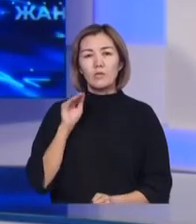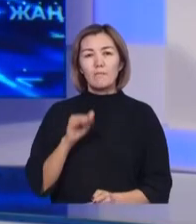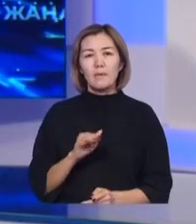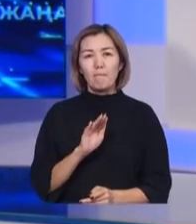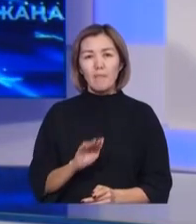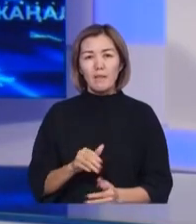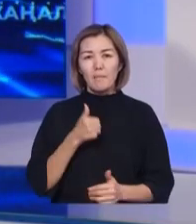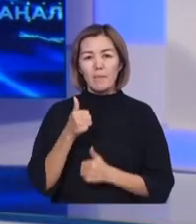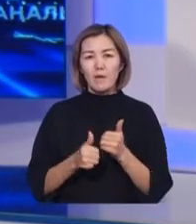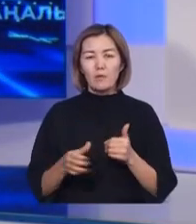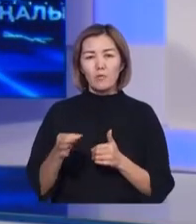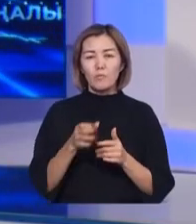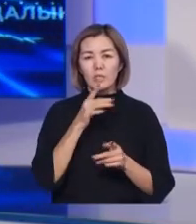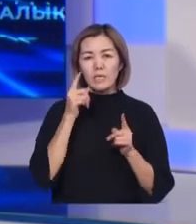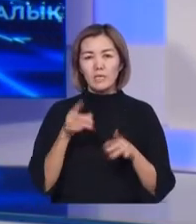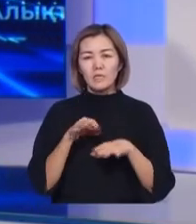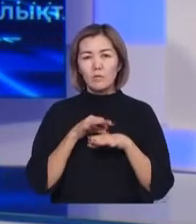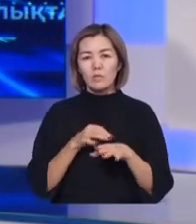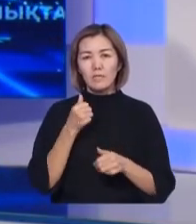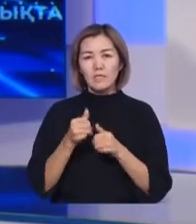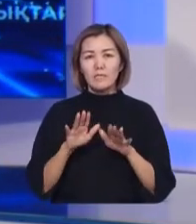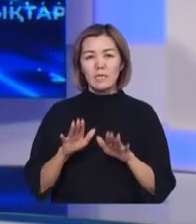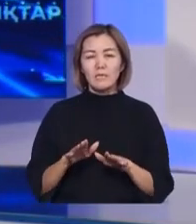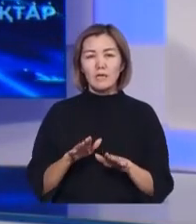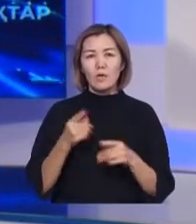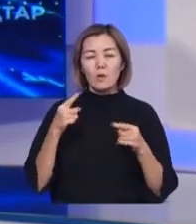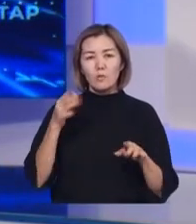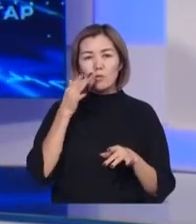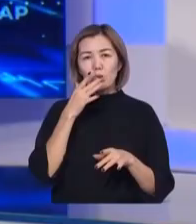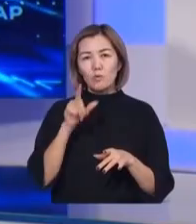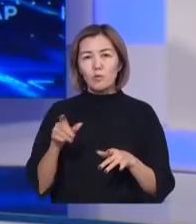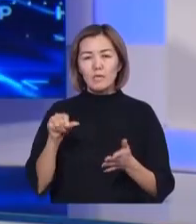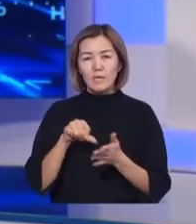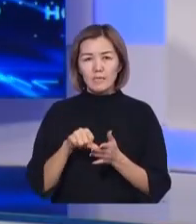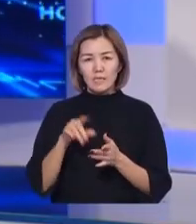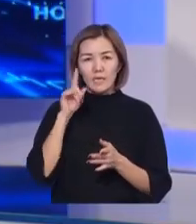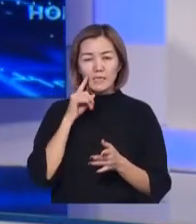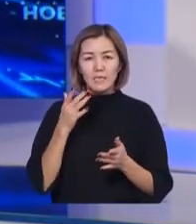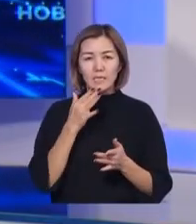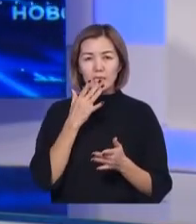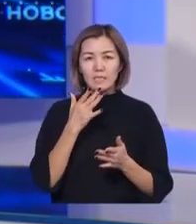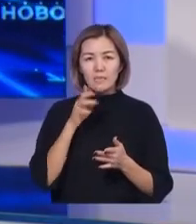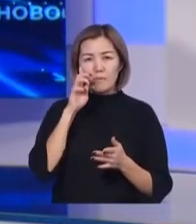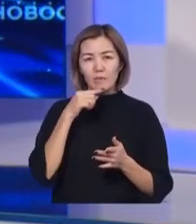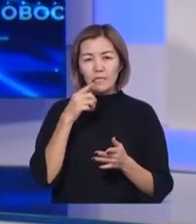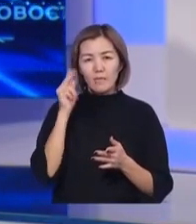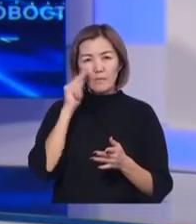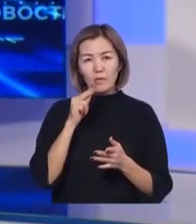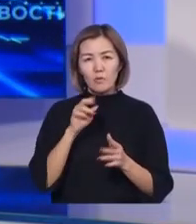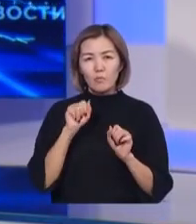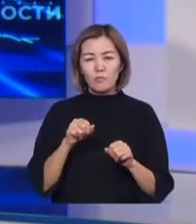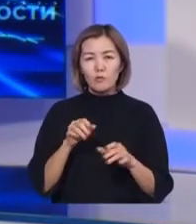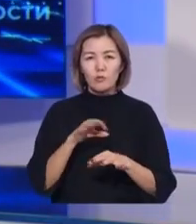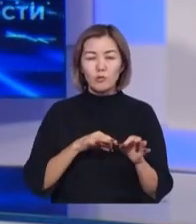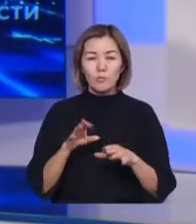Талдықорғанда мың бала байқауының облыстық кезең өтті. Бұл сайысқа тек өзге ұлт өкілдері қатысады. Елімізде тұратын этностардың мемлекеттік тілді